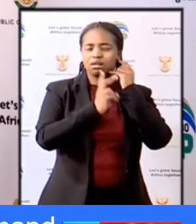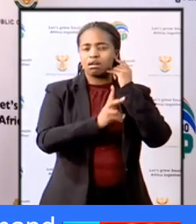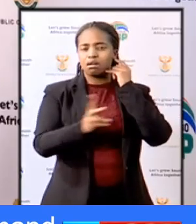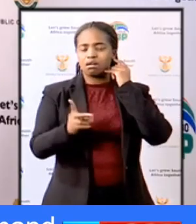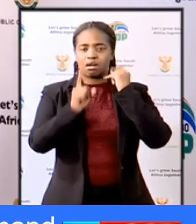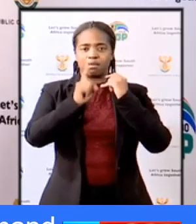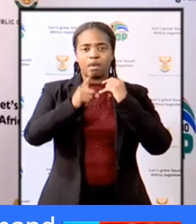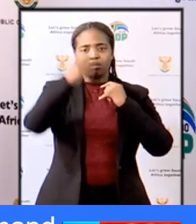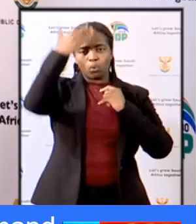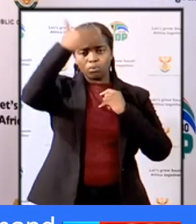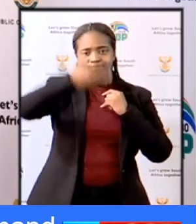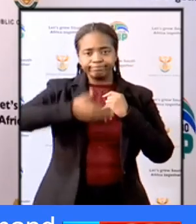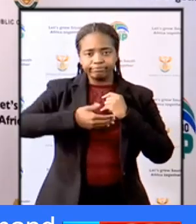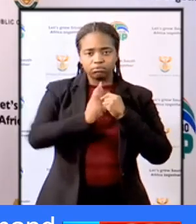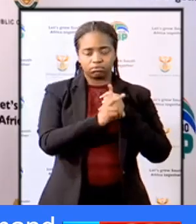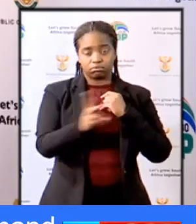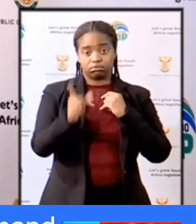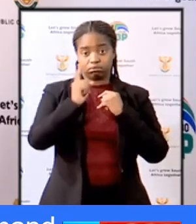izinto.